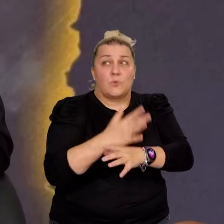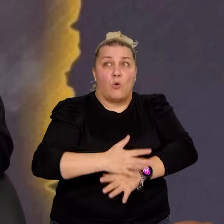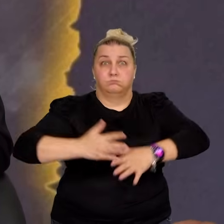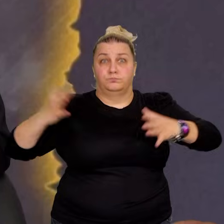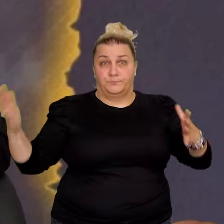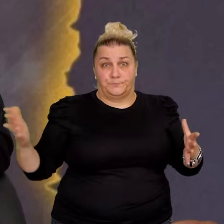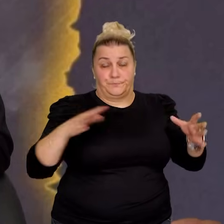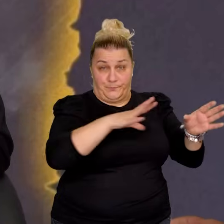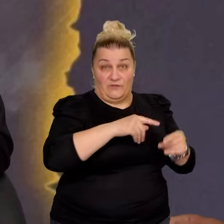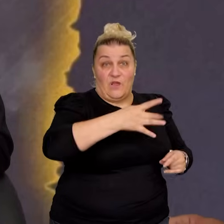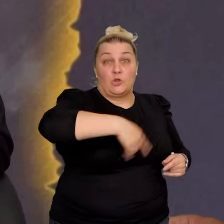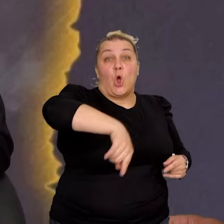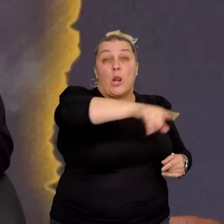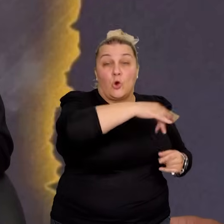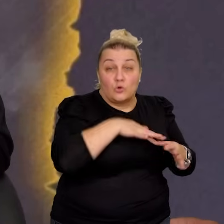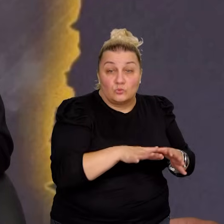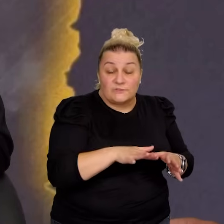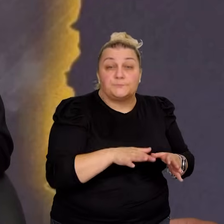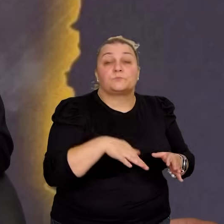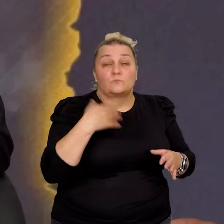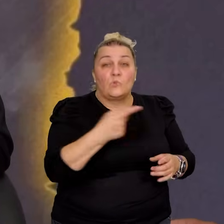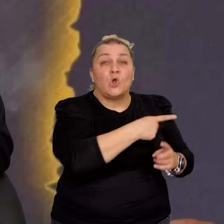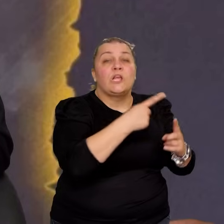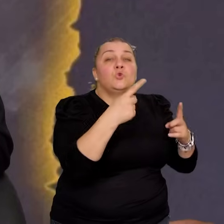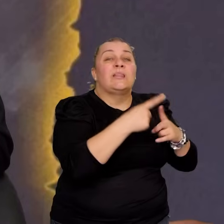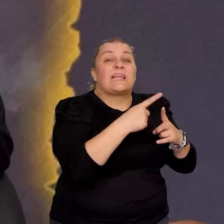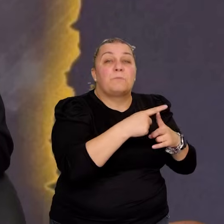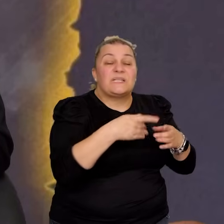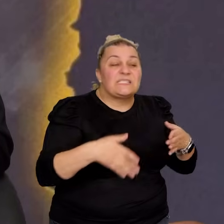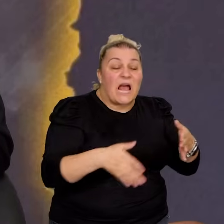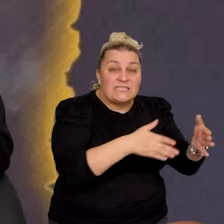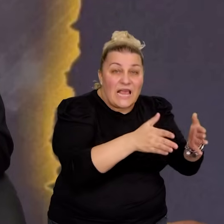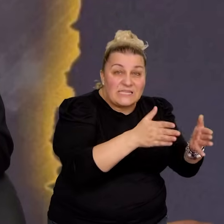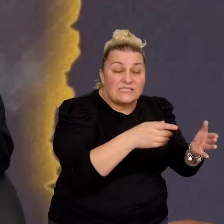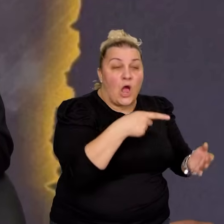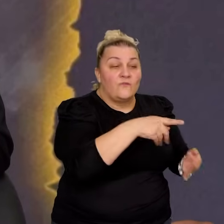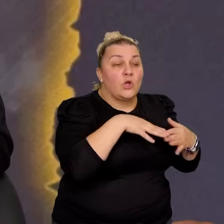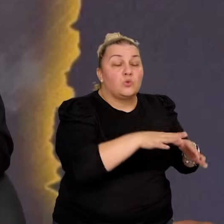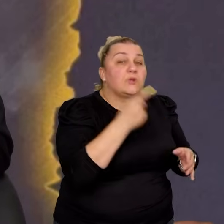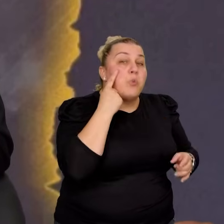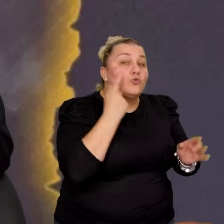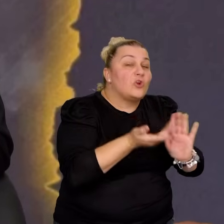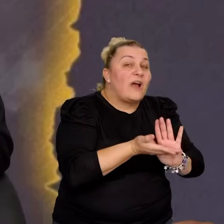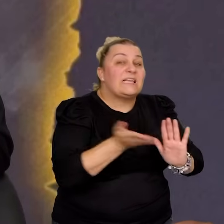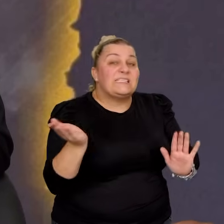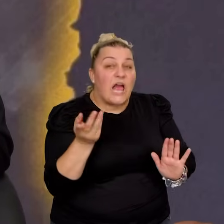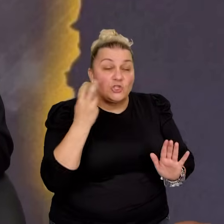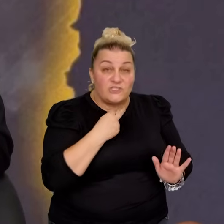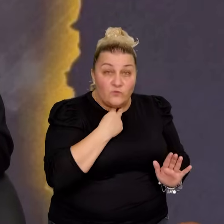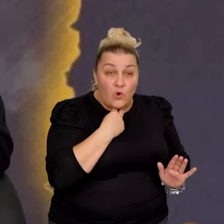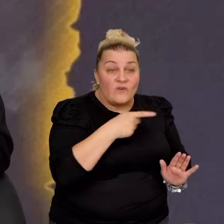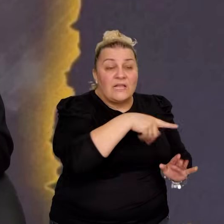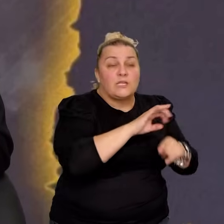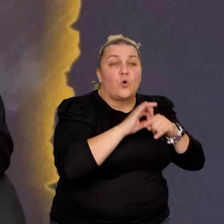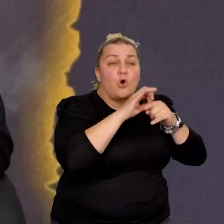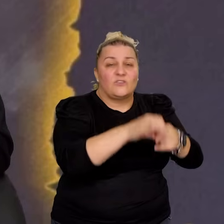broj ljudi, onda su Trpinjsku cestu i ovo što su ljudi pokušavali izaći iz Vukovara, znači odvodili